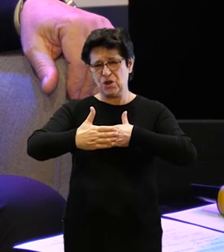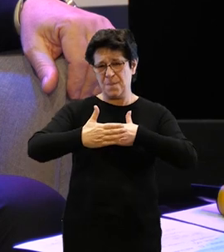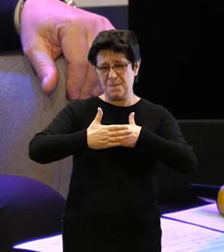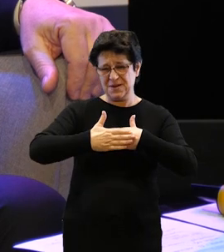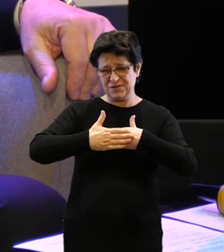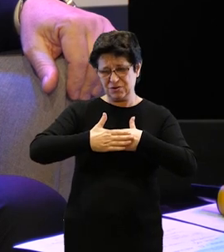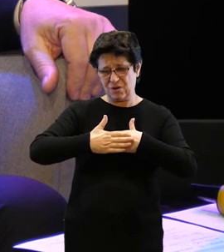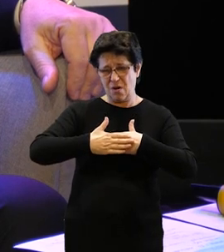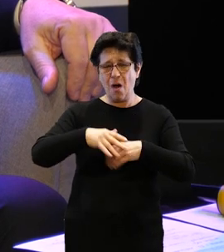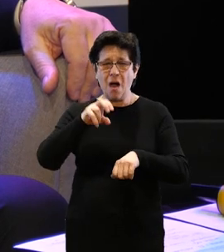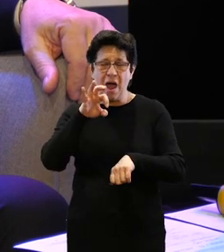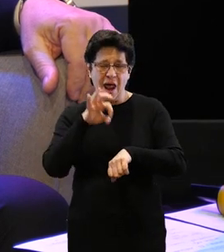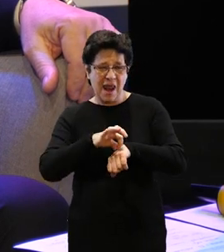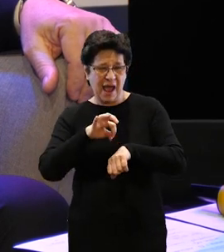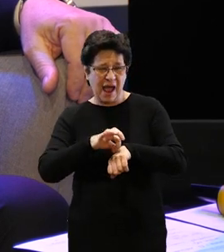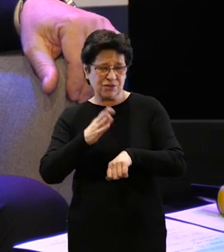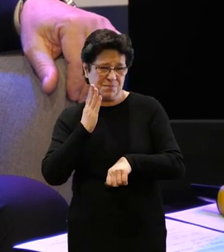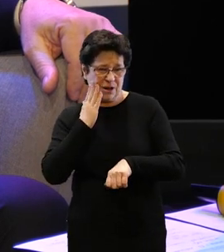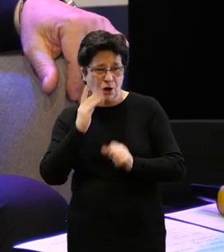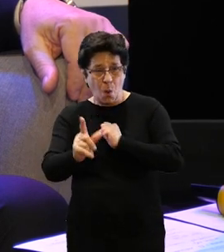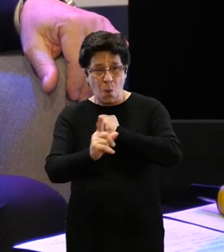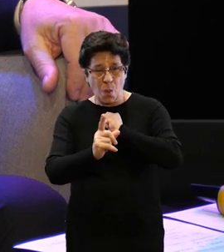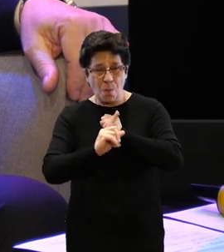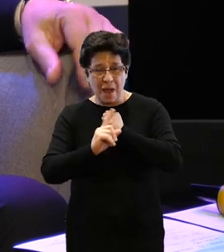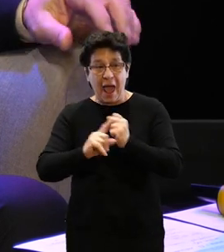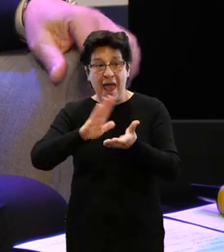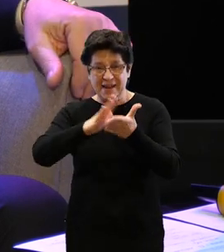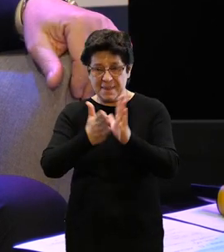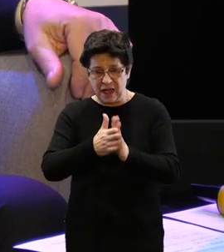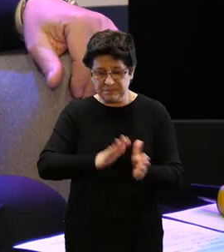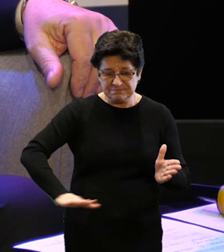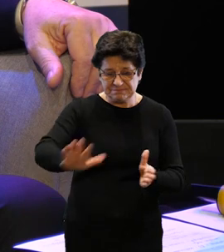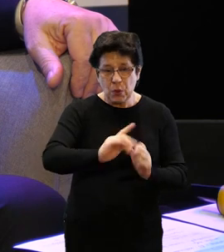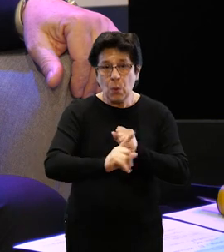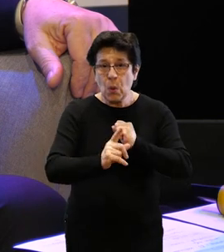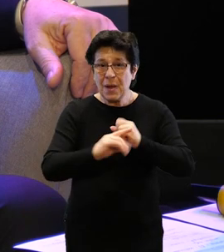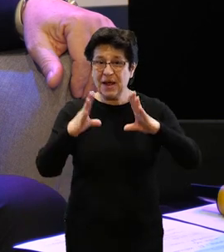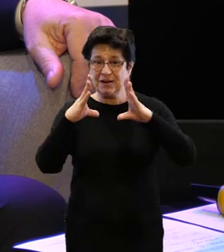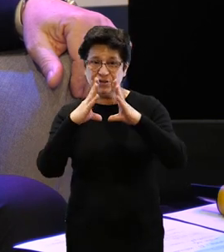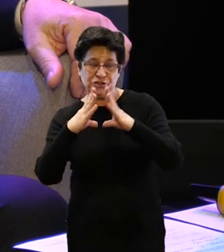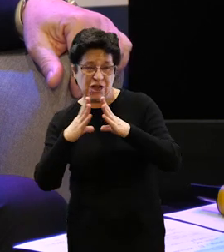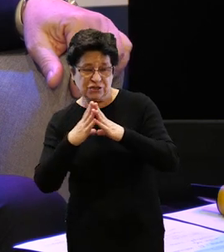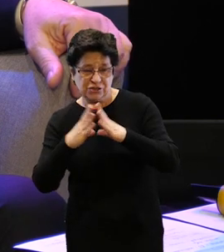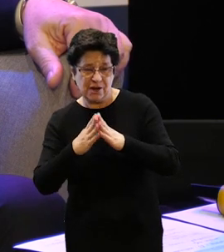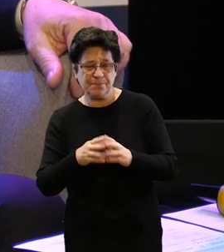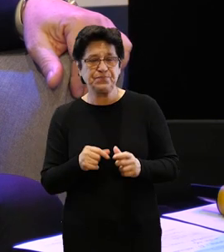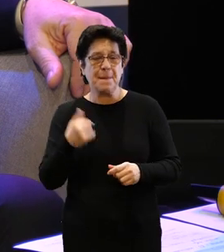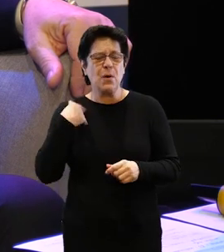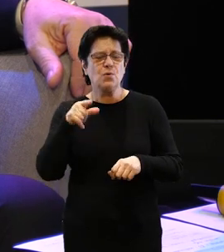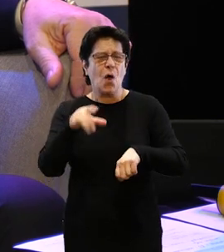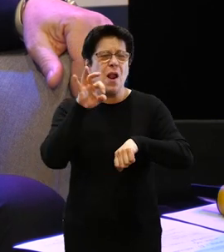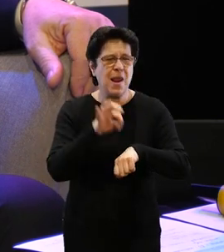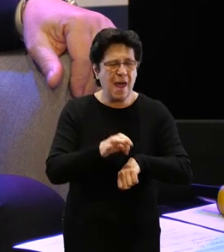na rynku pod numerem 10 No był to też niezmiernie ciekawy człowiek był to lekarz